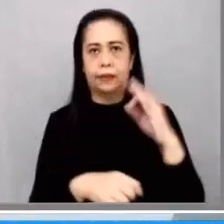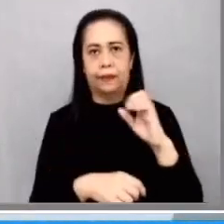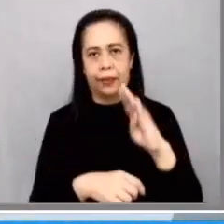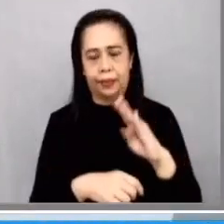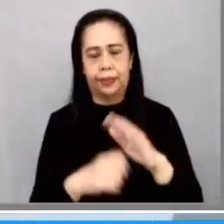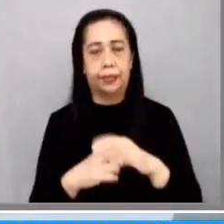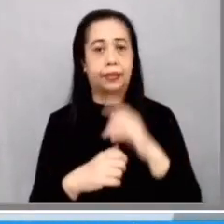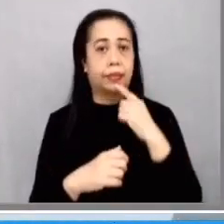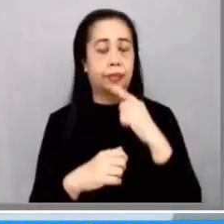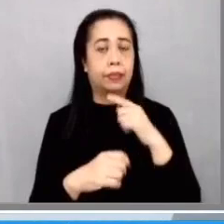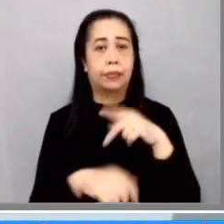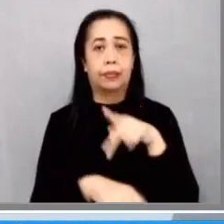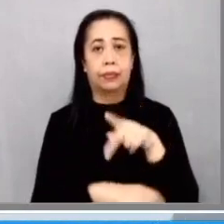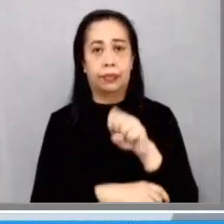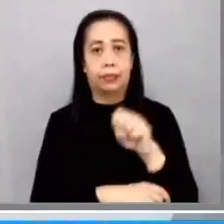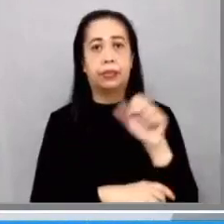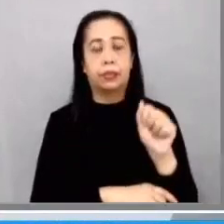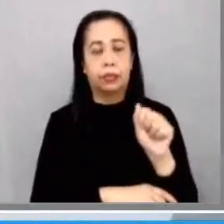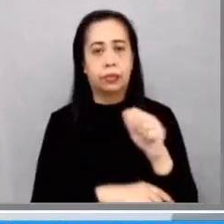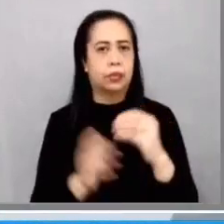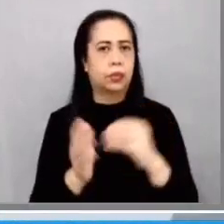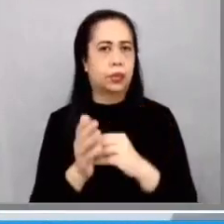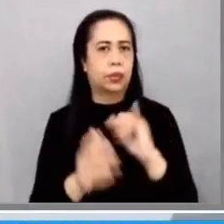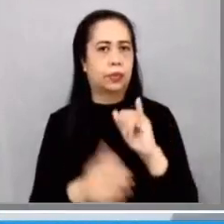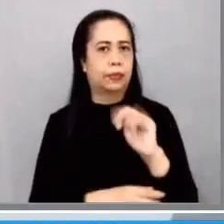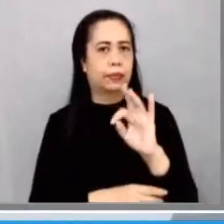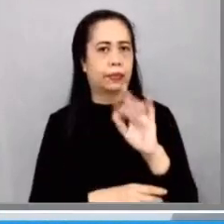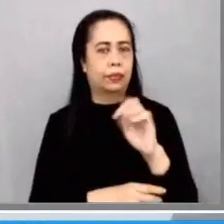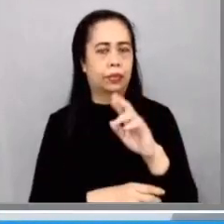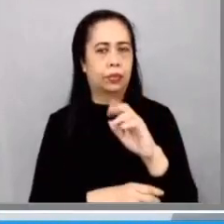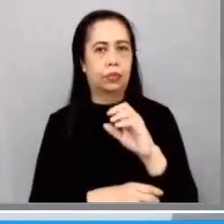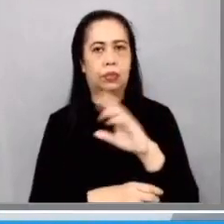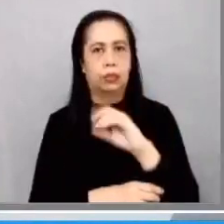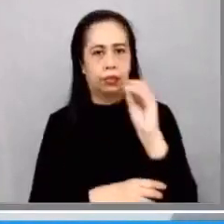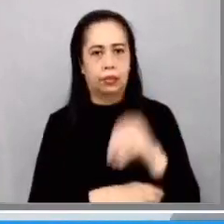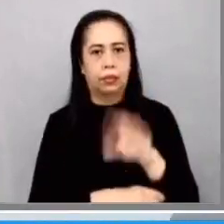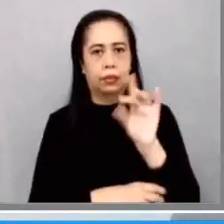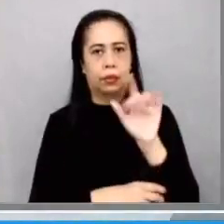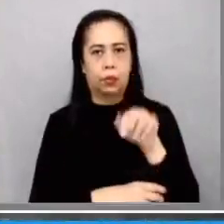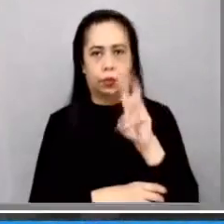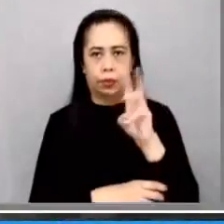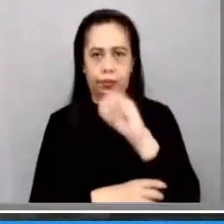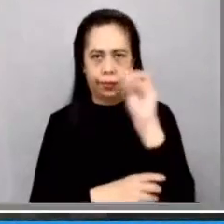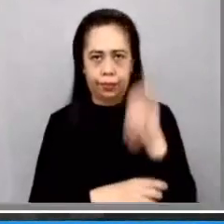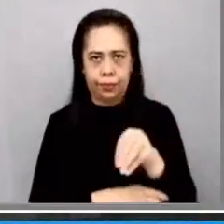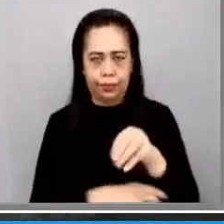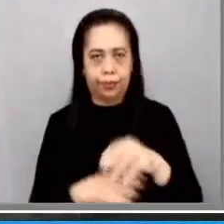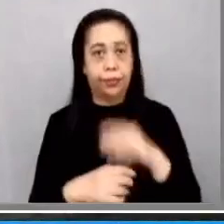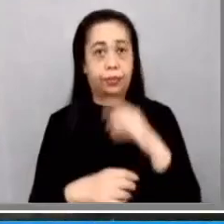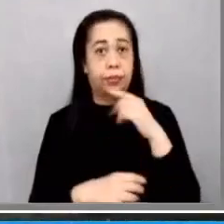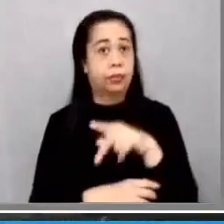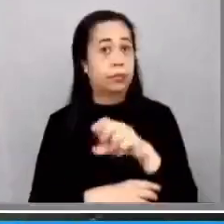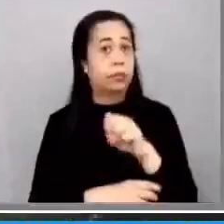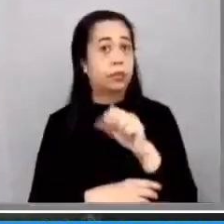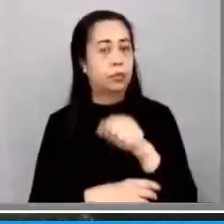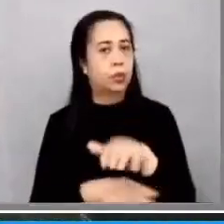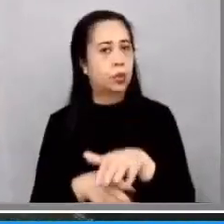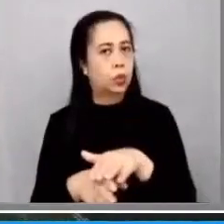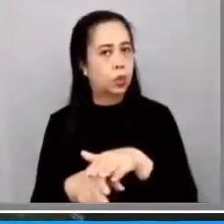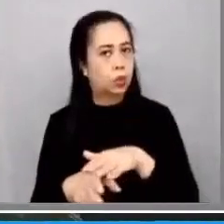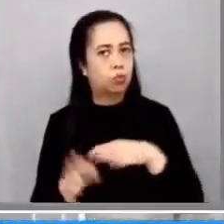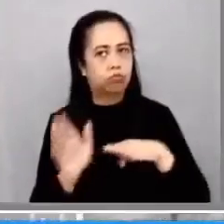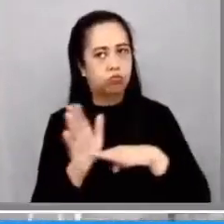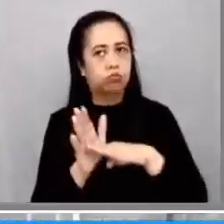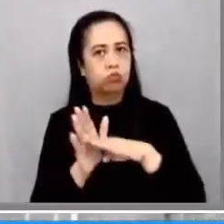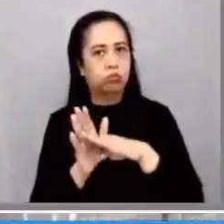Statistics Authority, naitala ang inflation rate sa 8.6%. Sabi ng PSA, bumagal ang inflation noong pong